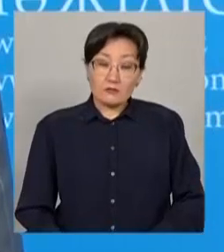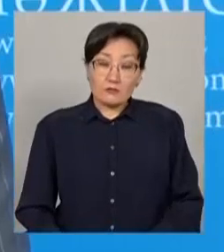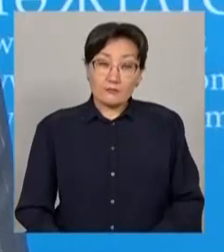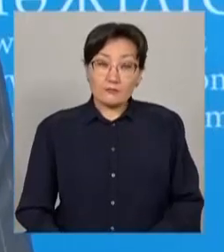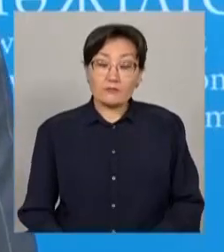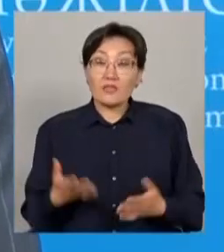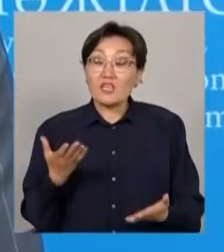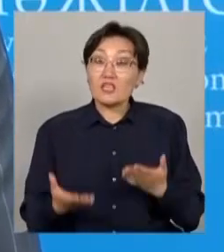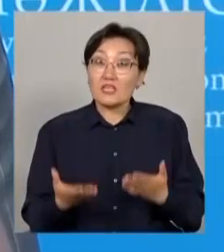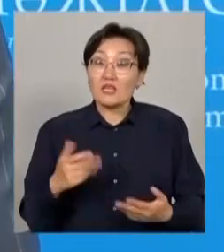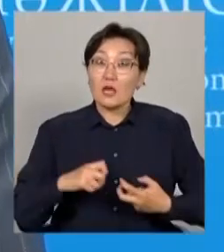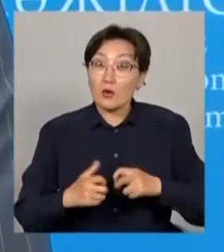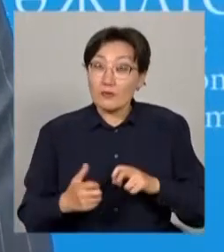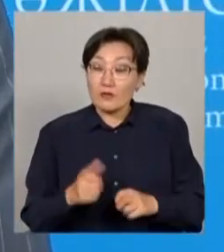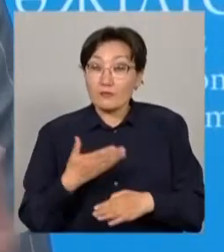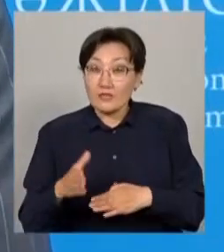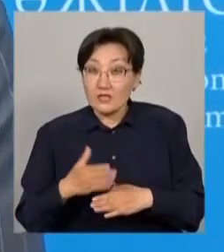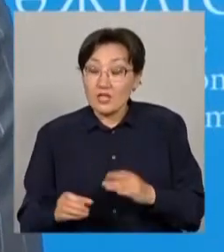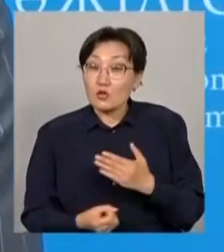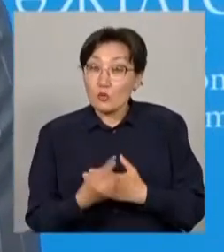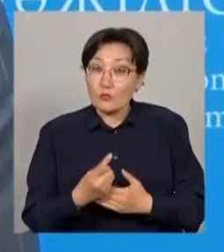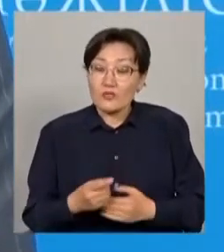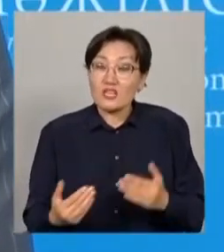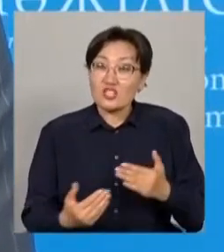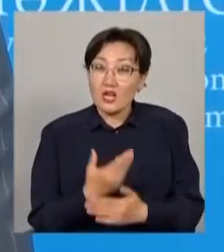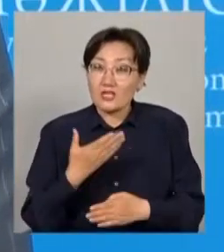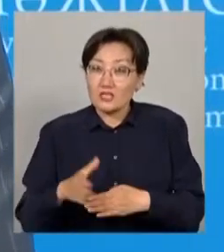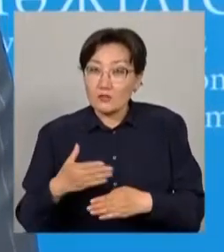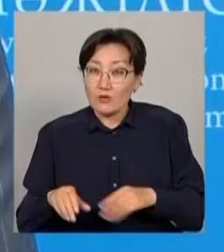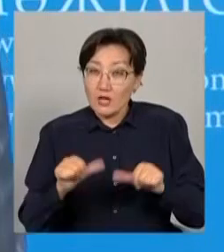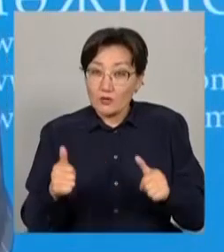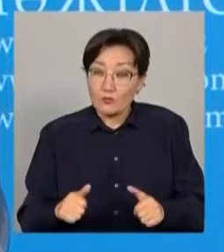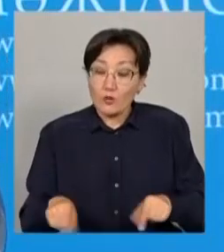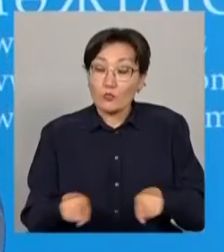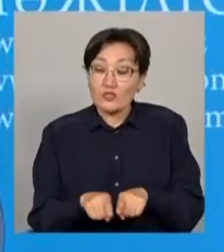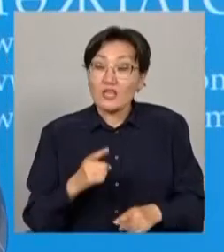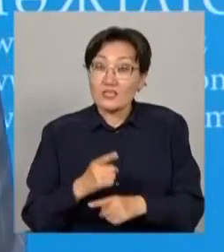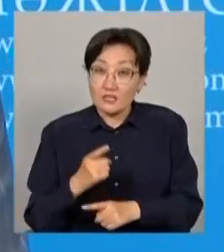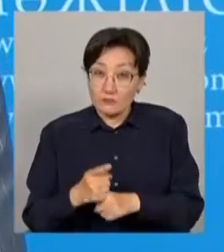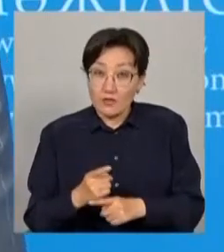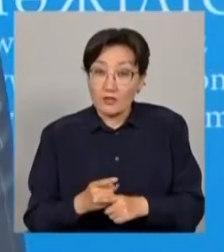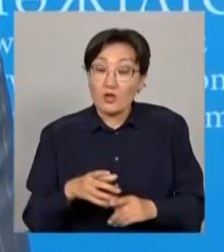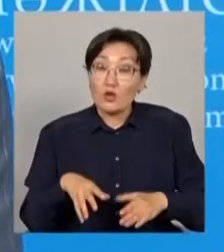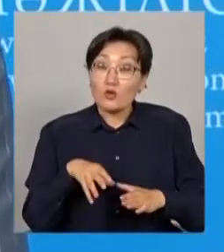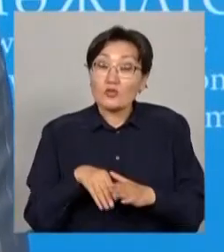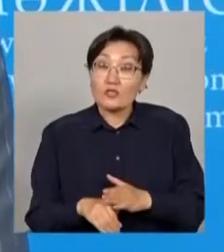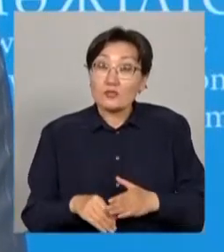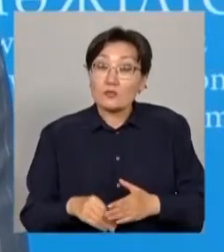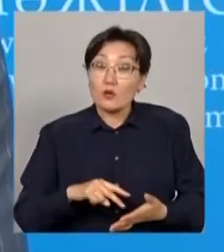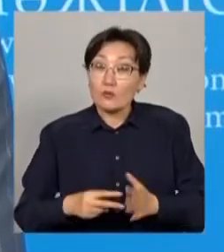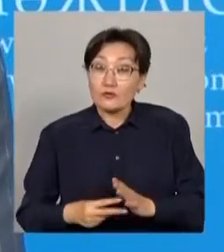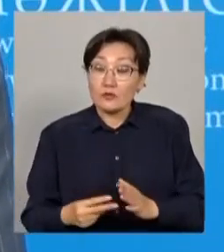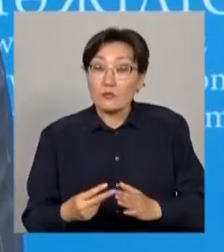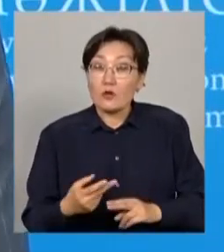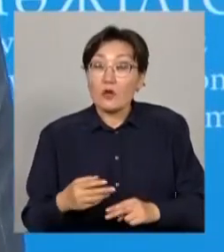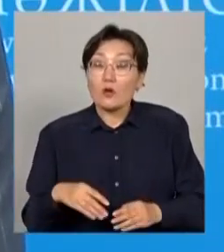кредит туындаса, жаңа кредит беруге тыйым салуға осындай ұсыныс біз енгіздік. Onun sonumen onun